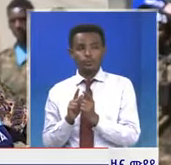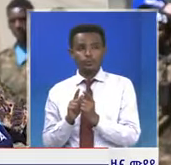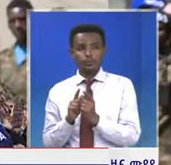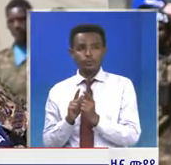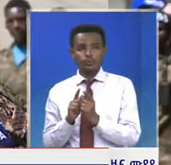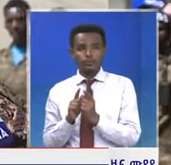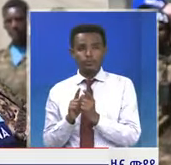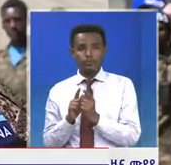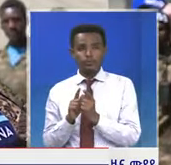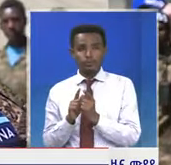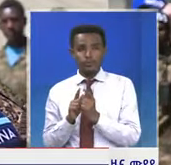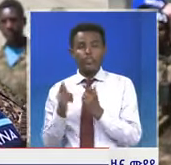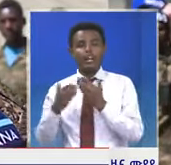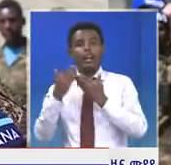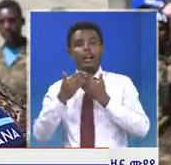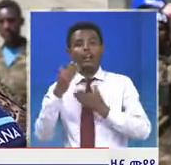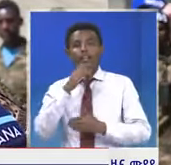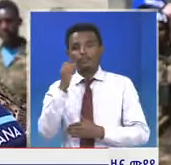ፈተና ቀላል አይደለም።